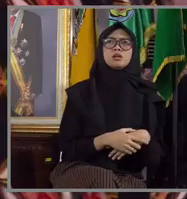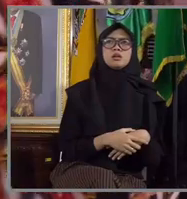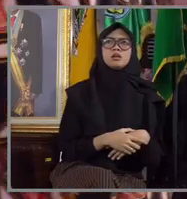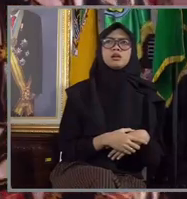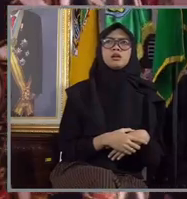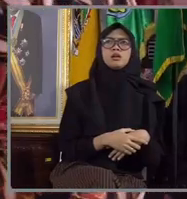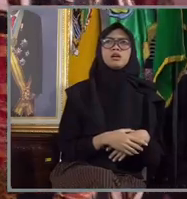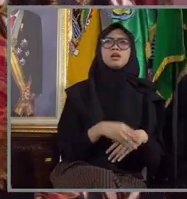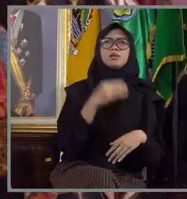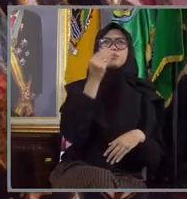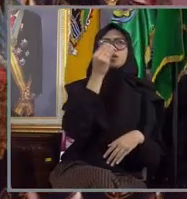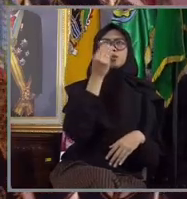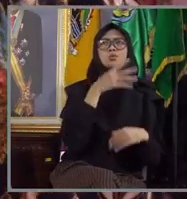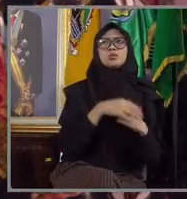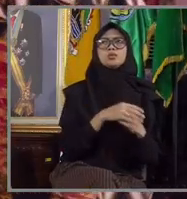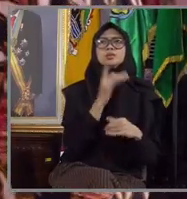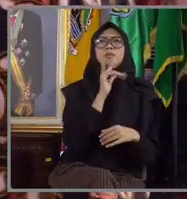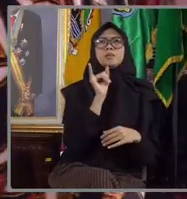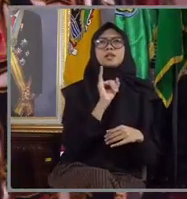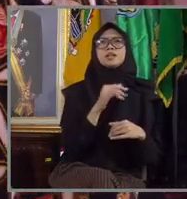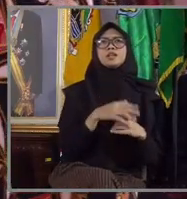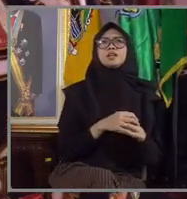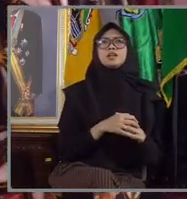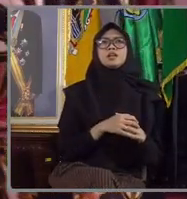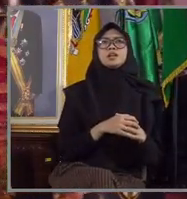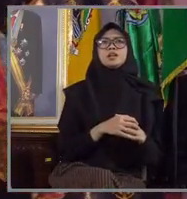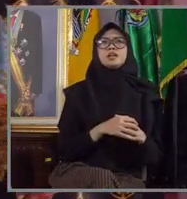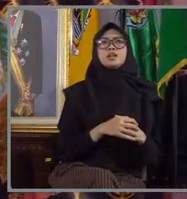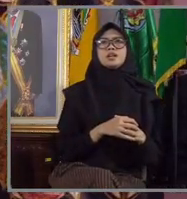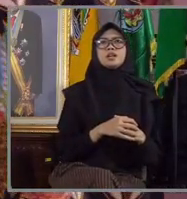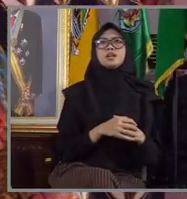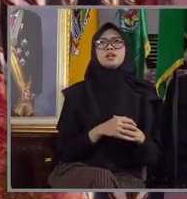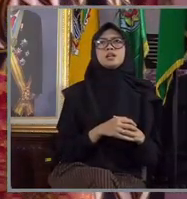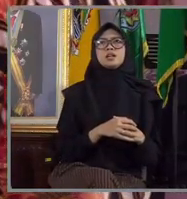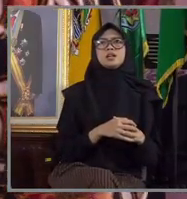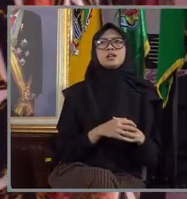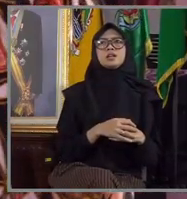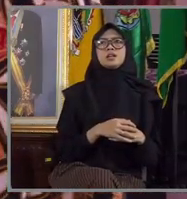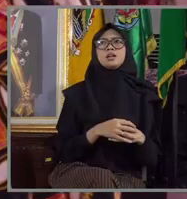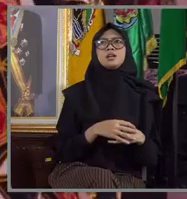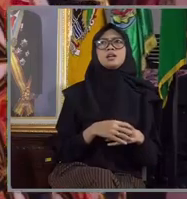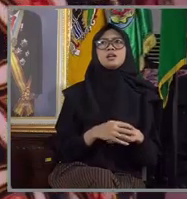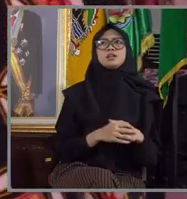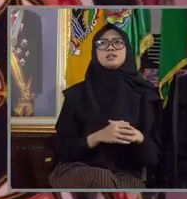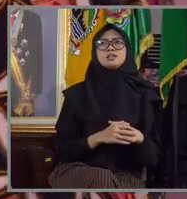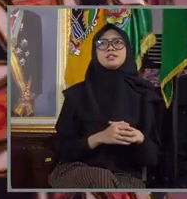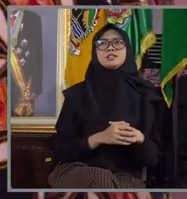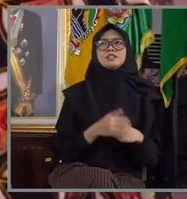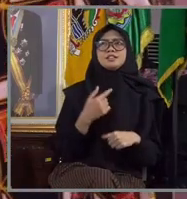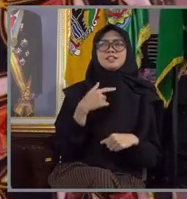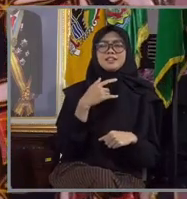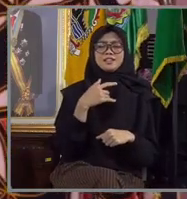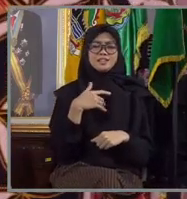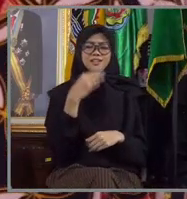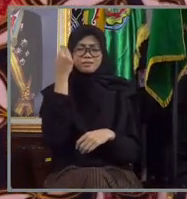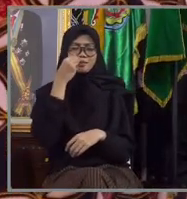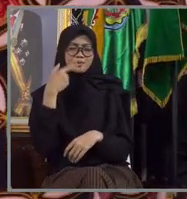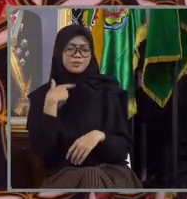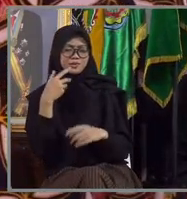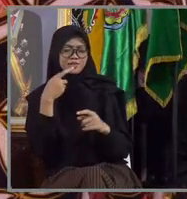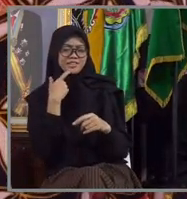caranya masih bingung Oh jadi Tbk apa konsultasi di Iya saya inget